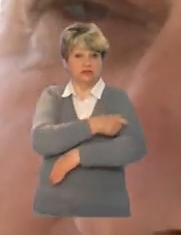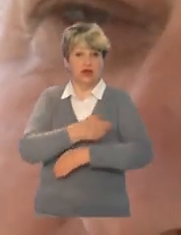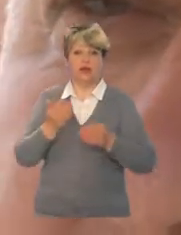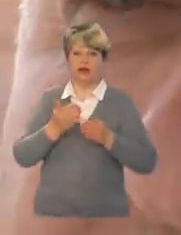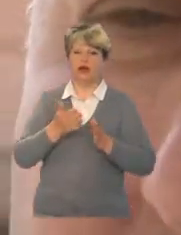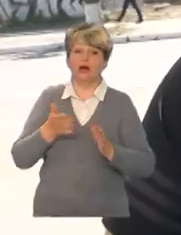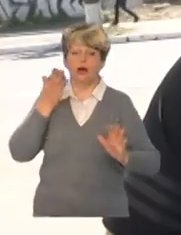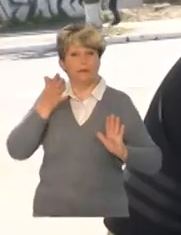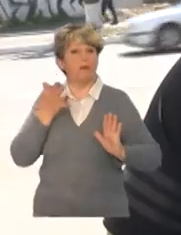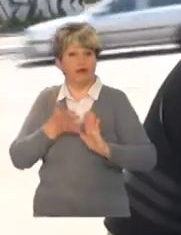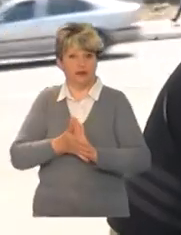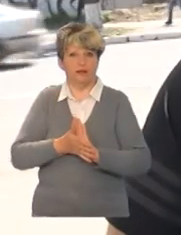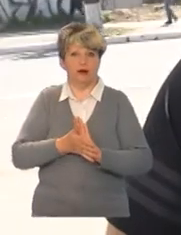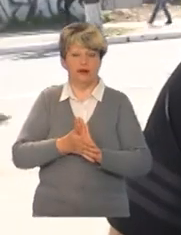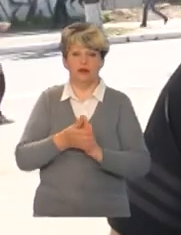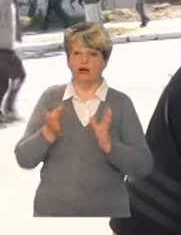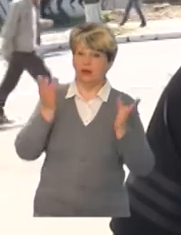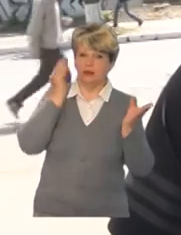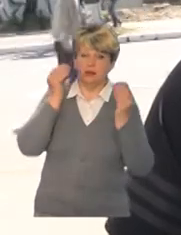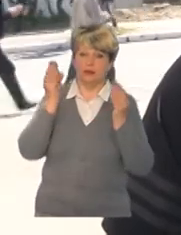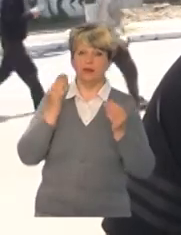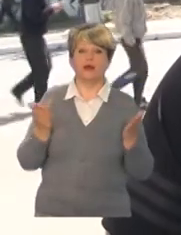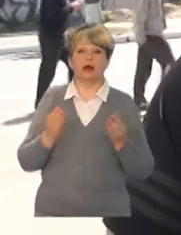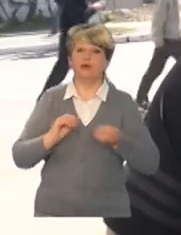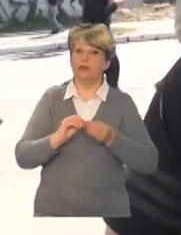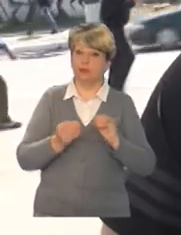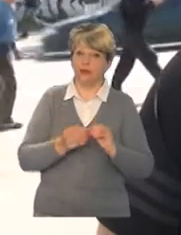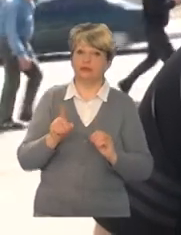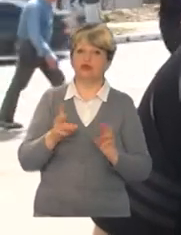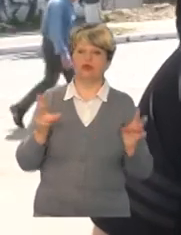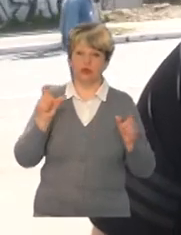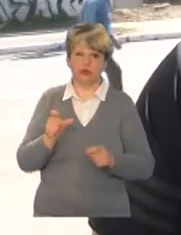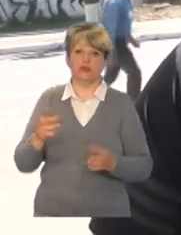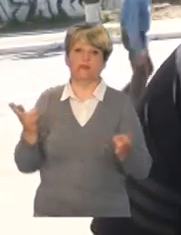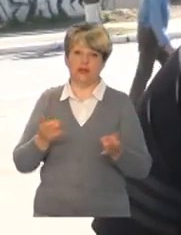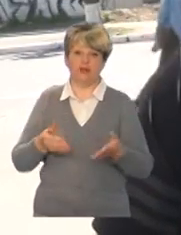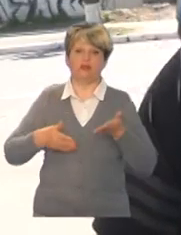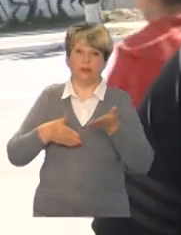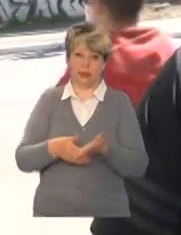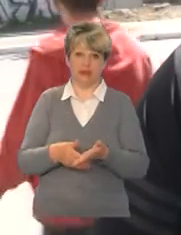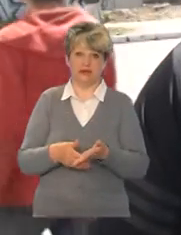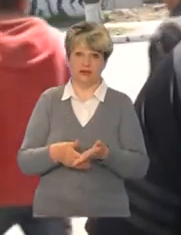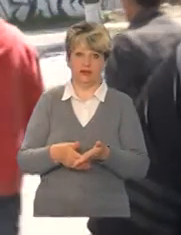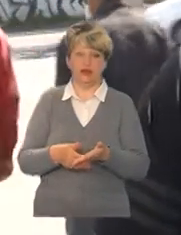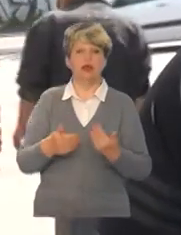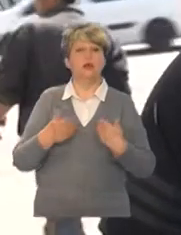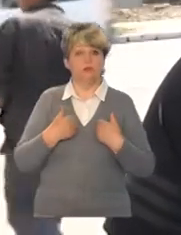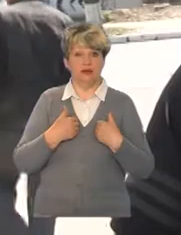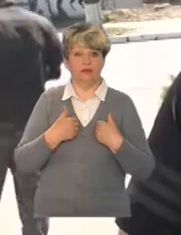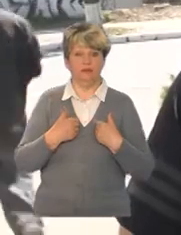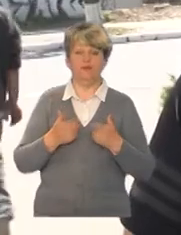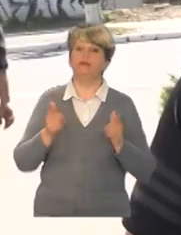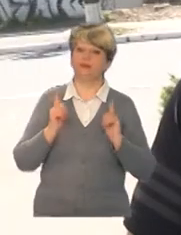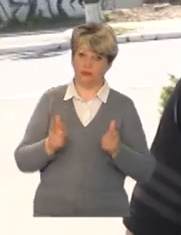розуміє всю якби важливість цієї проблеми і що людям треба допомагати. То ми на це